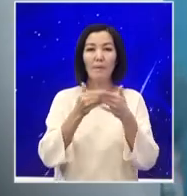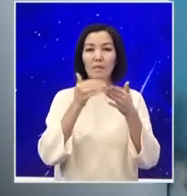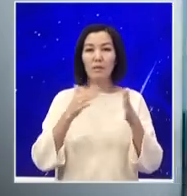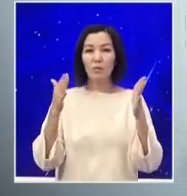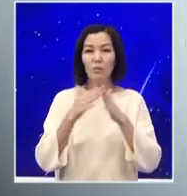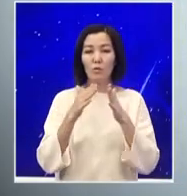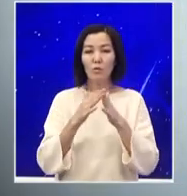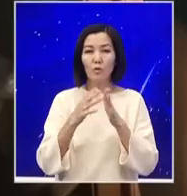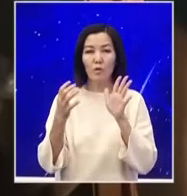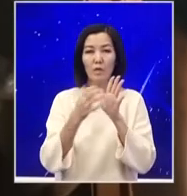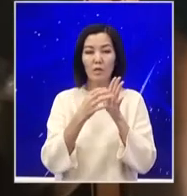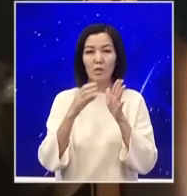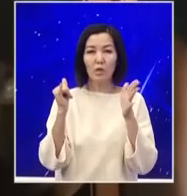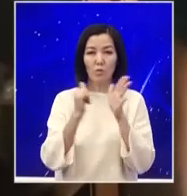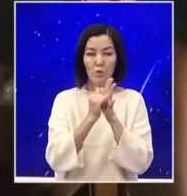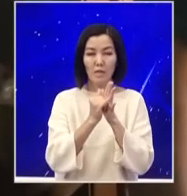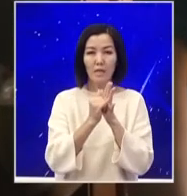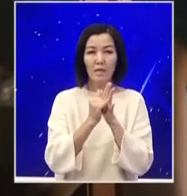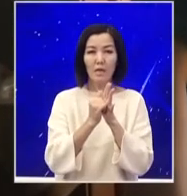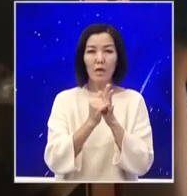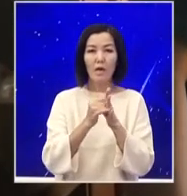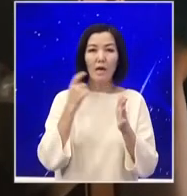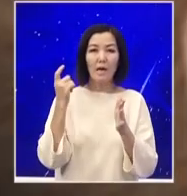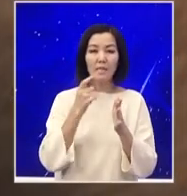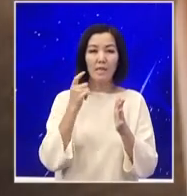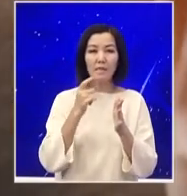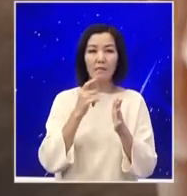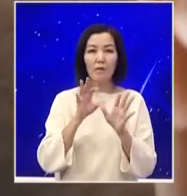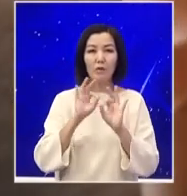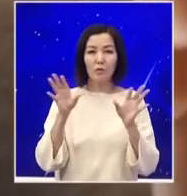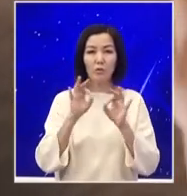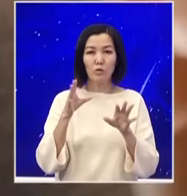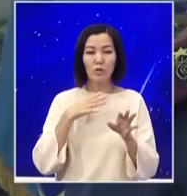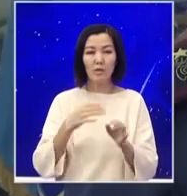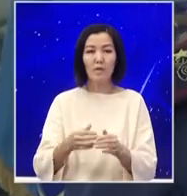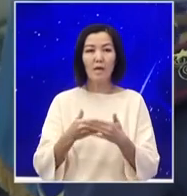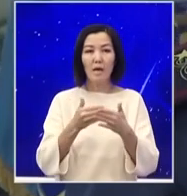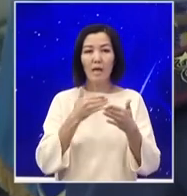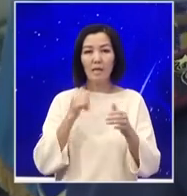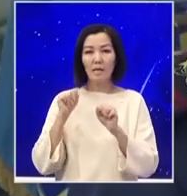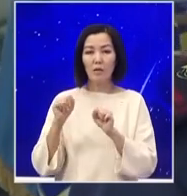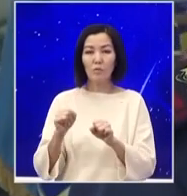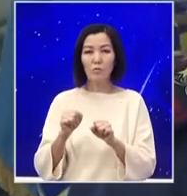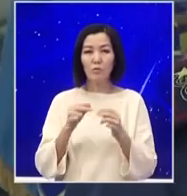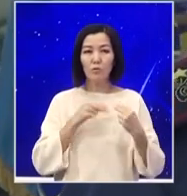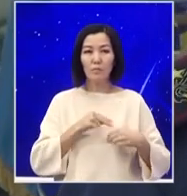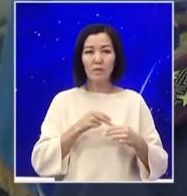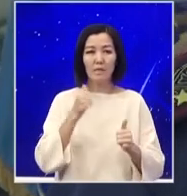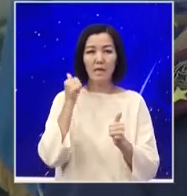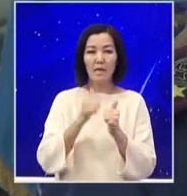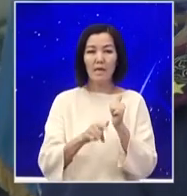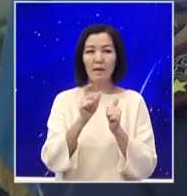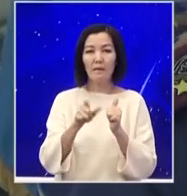баспаналарға өрт датчиктерін орнатады. Сондай-ақ үй иелеріне нұсқаулықтар таратады. Алдын алу жұмыстарында әр адамға жан